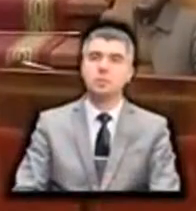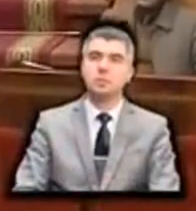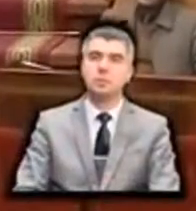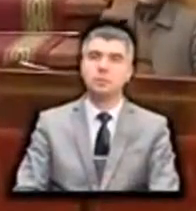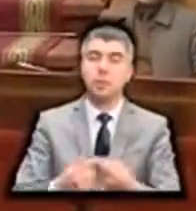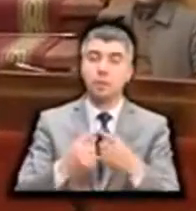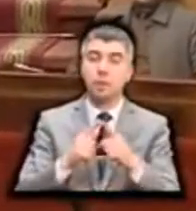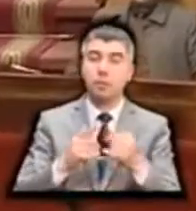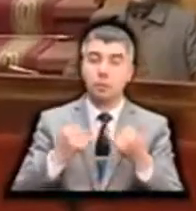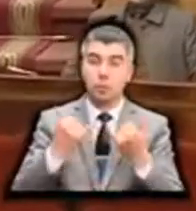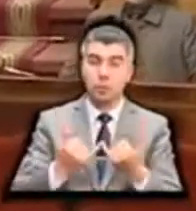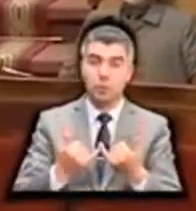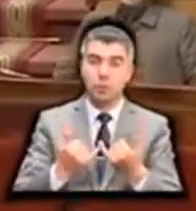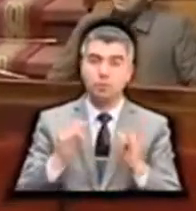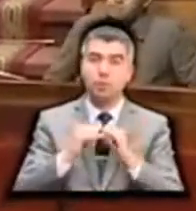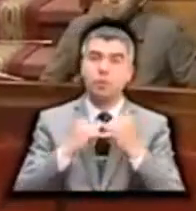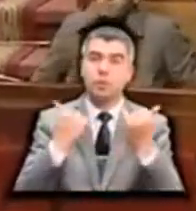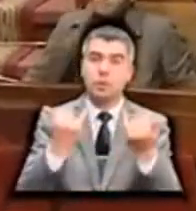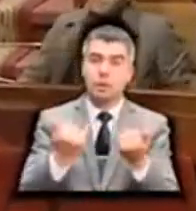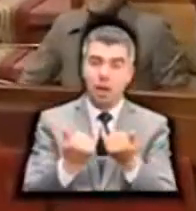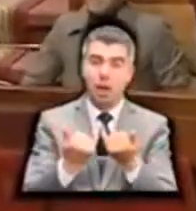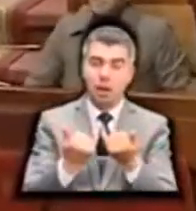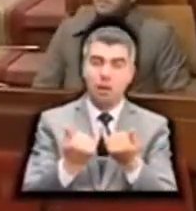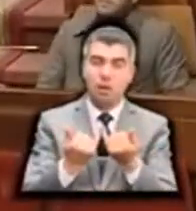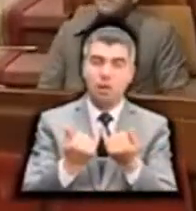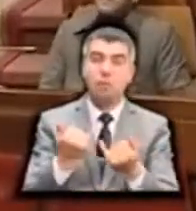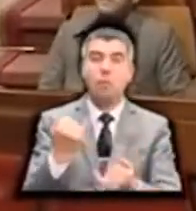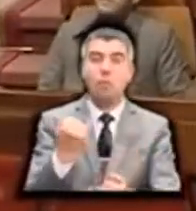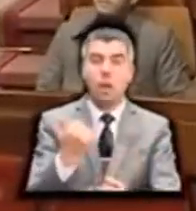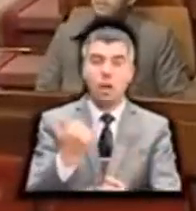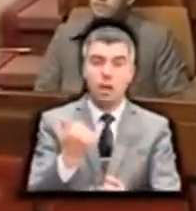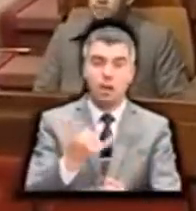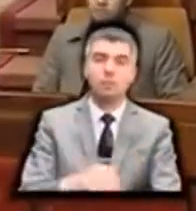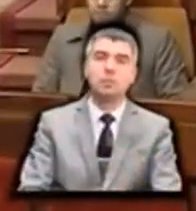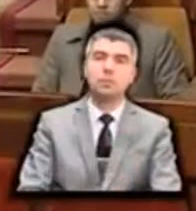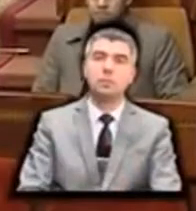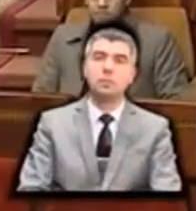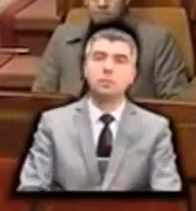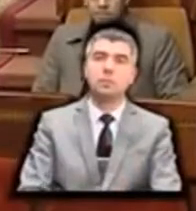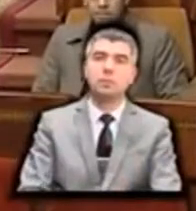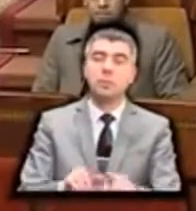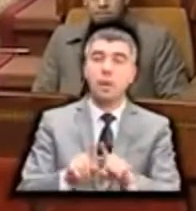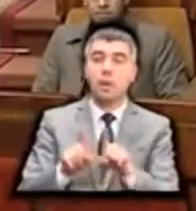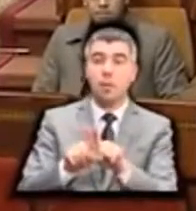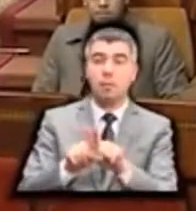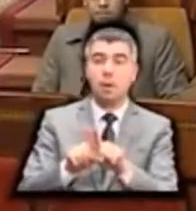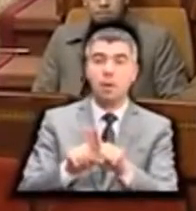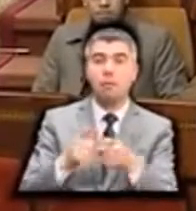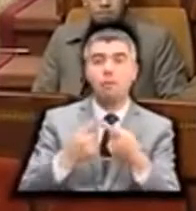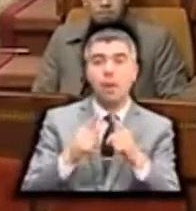اليوم هذه جلسة دستورية، وجلسة اليوم مع الأسف كنعطيو واحد الصورة